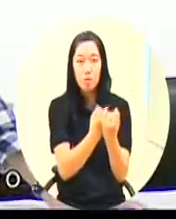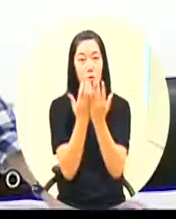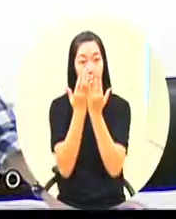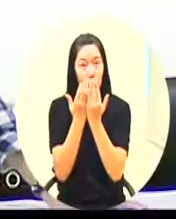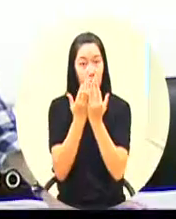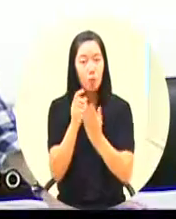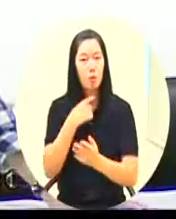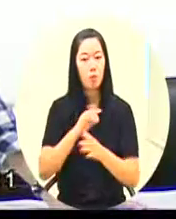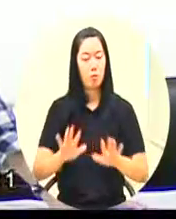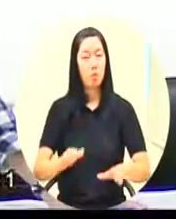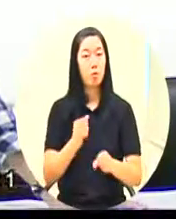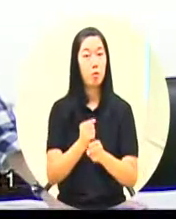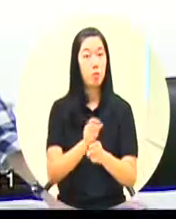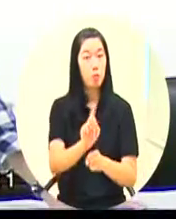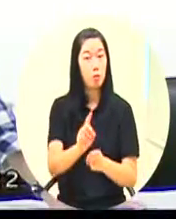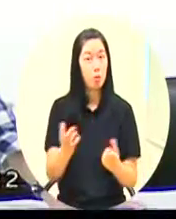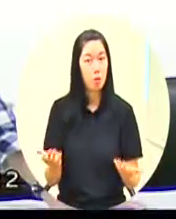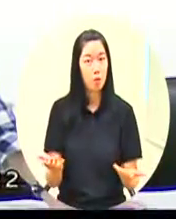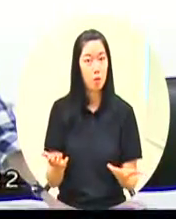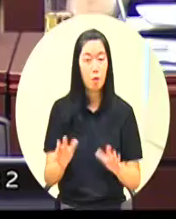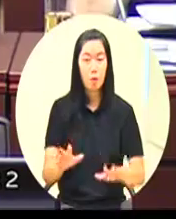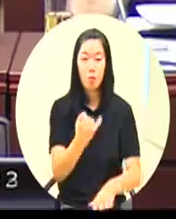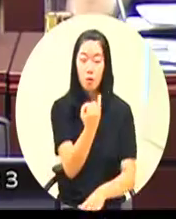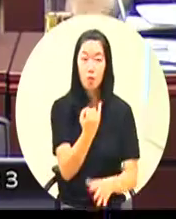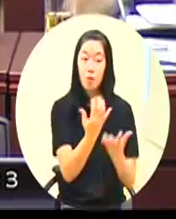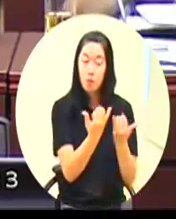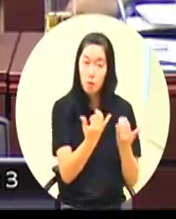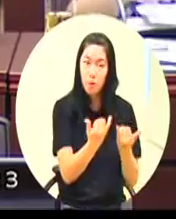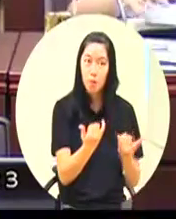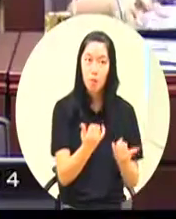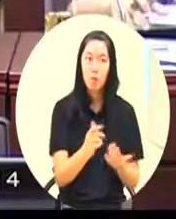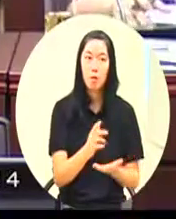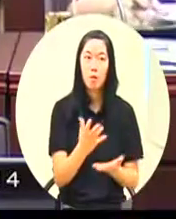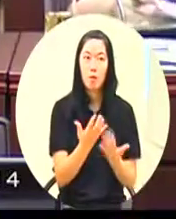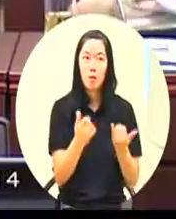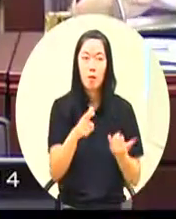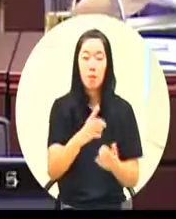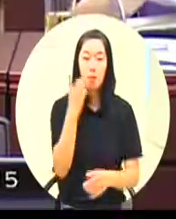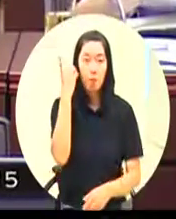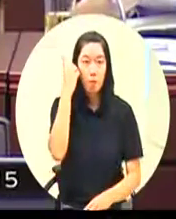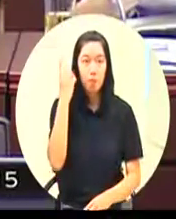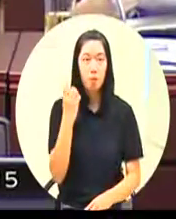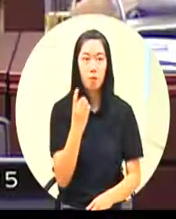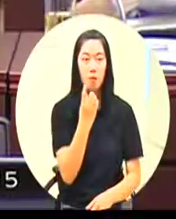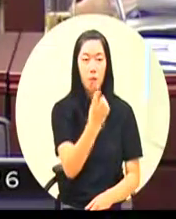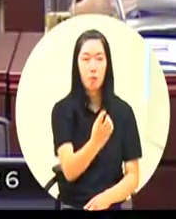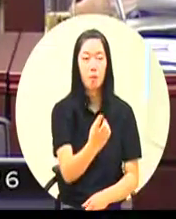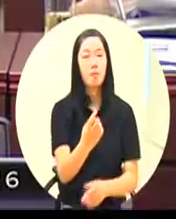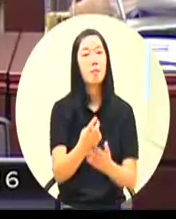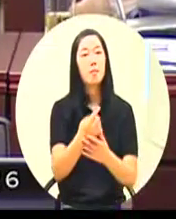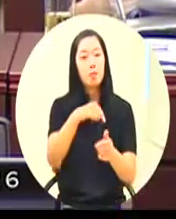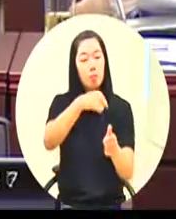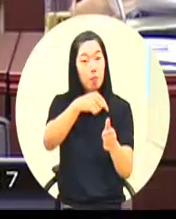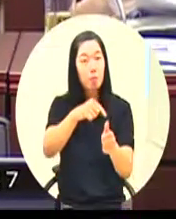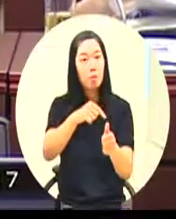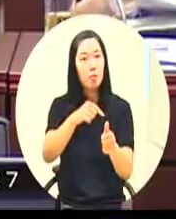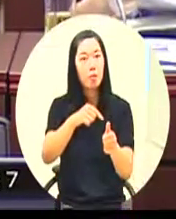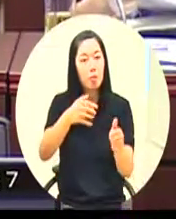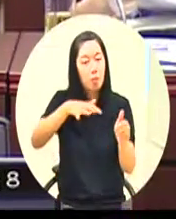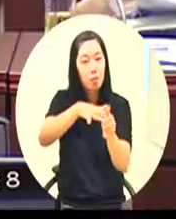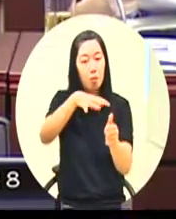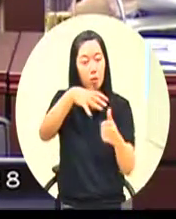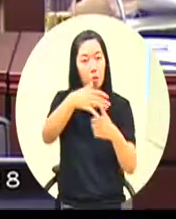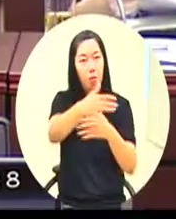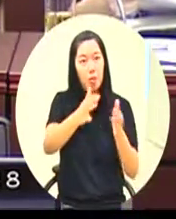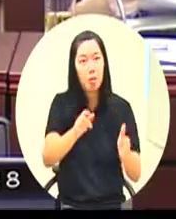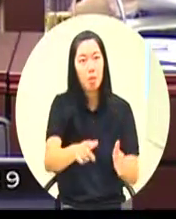的做法就是说这个学生上课时候呢，上课前要把手机交给辅导师管理，然后也需要他要